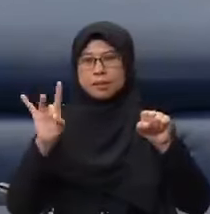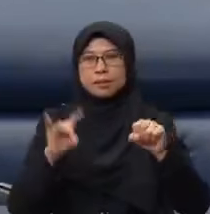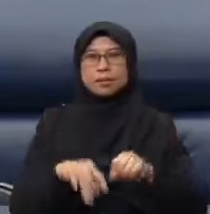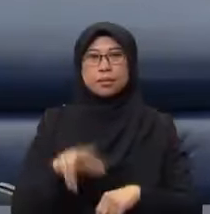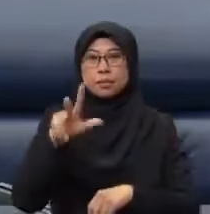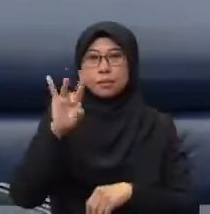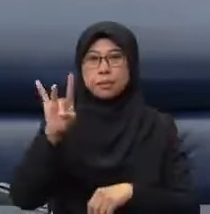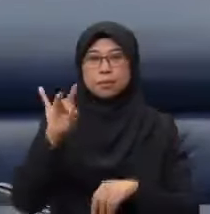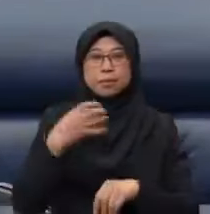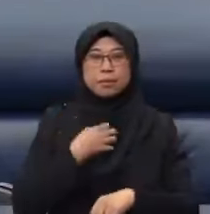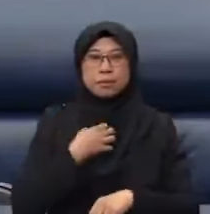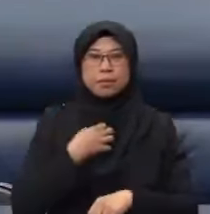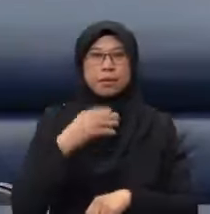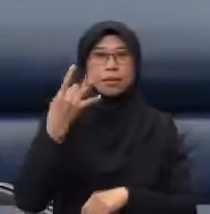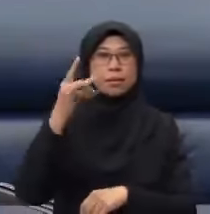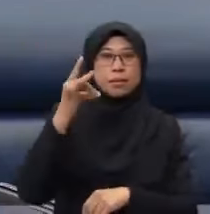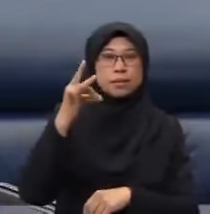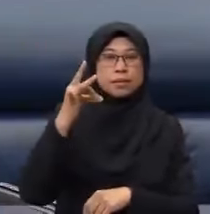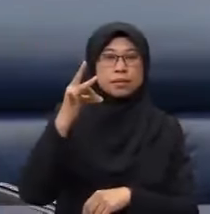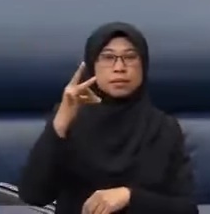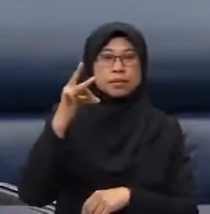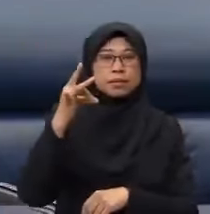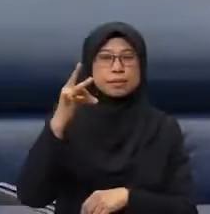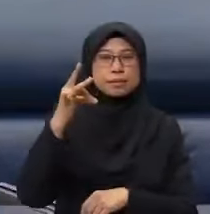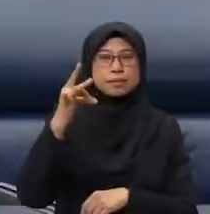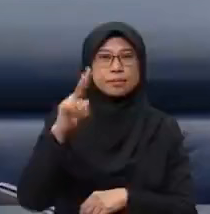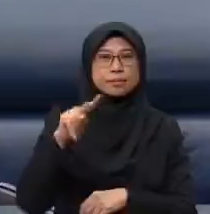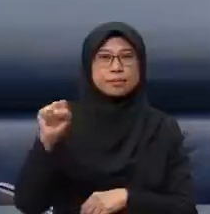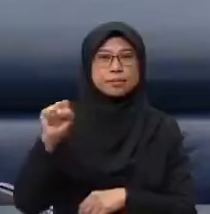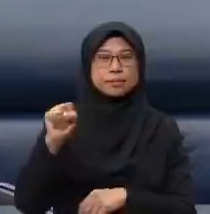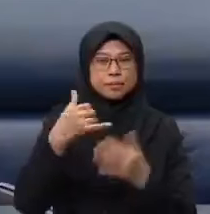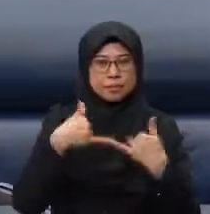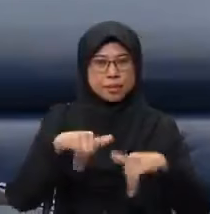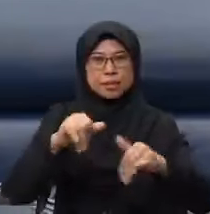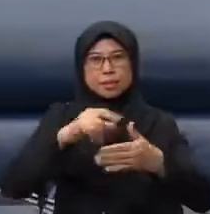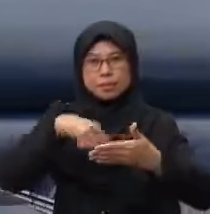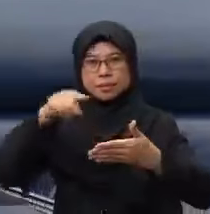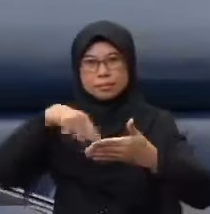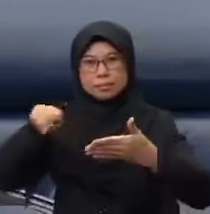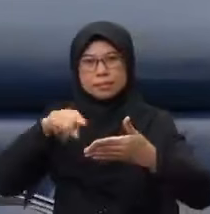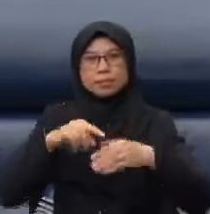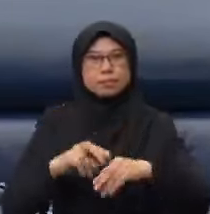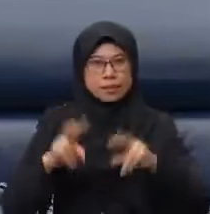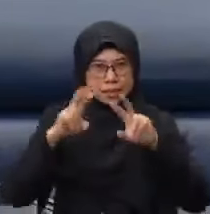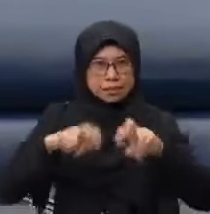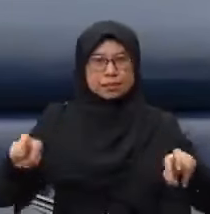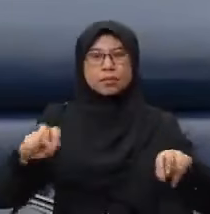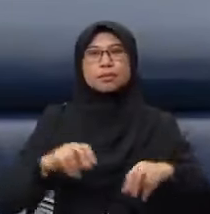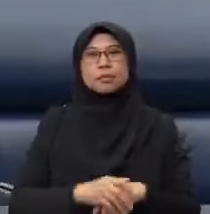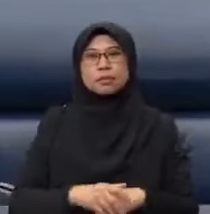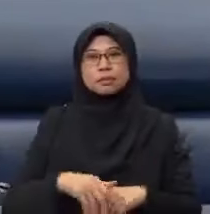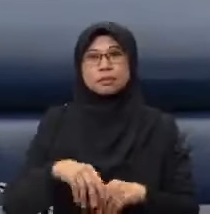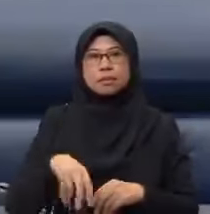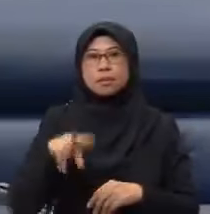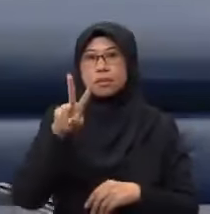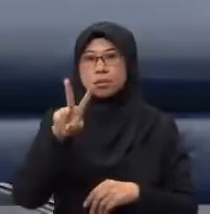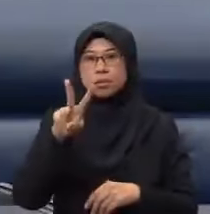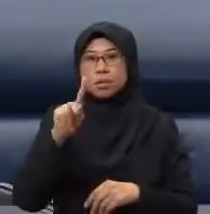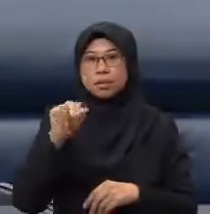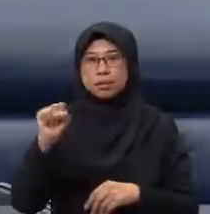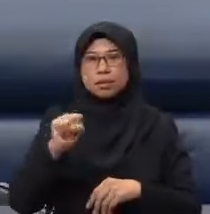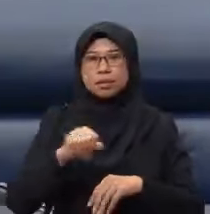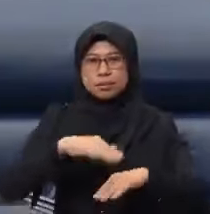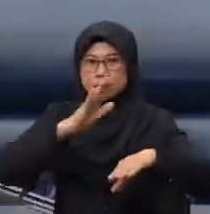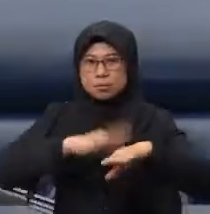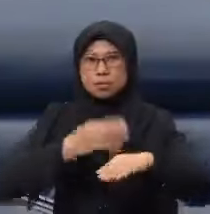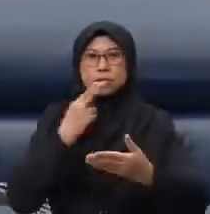aduan tersebut kes masih dalam siasatan dua kes telah dikeluarkan notis amaran